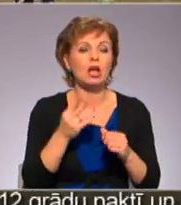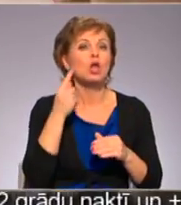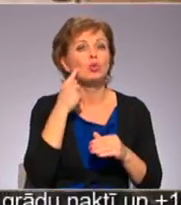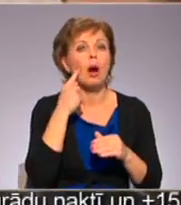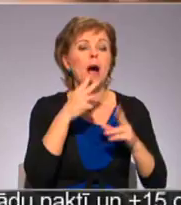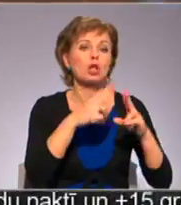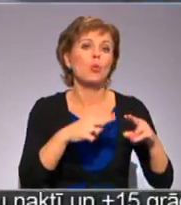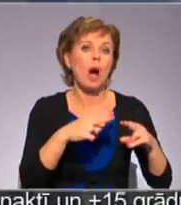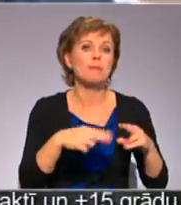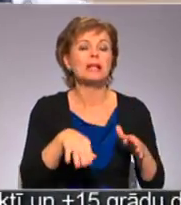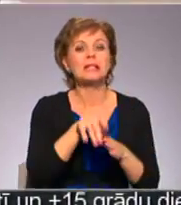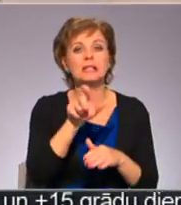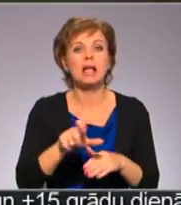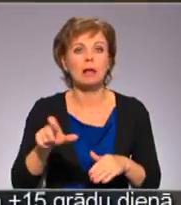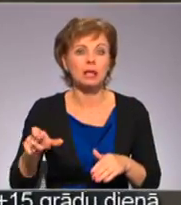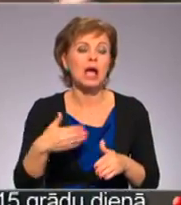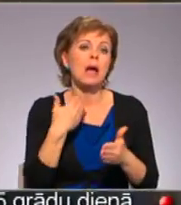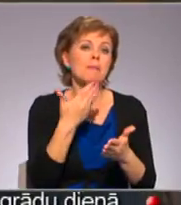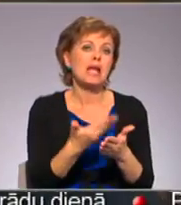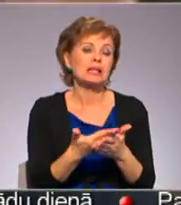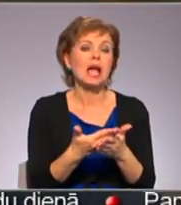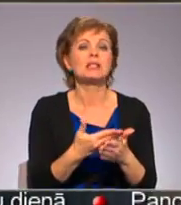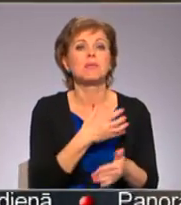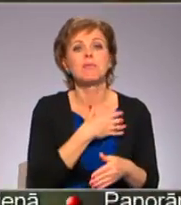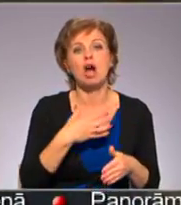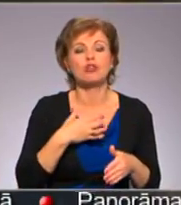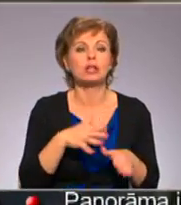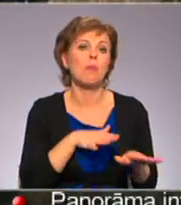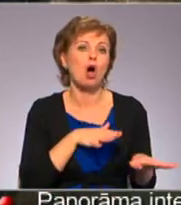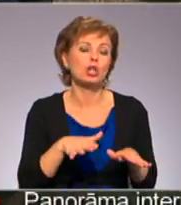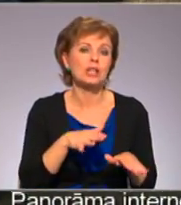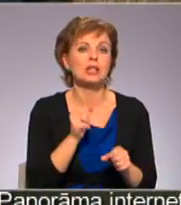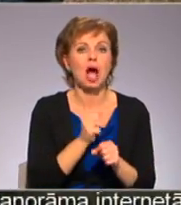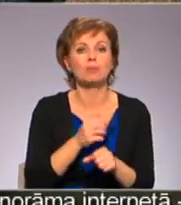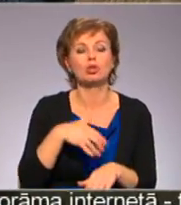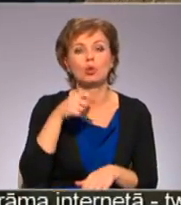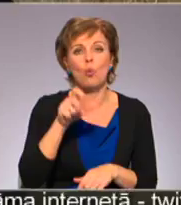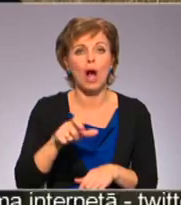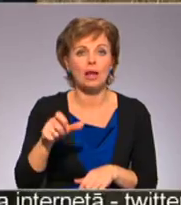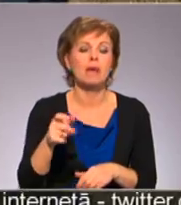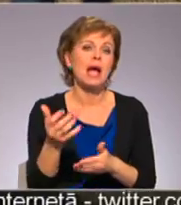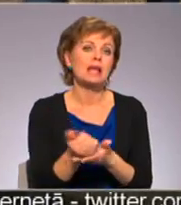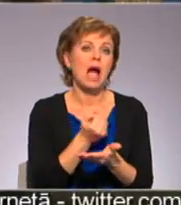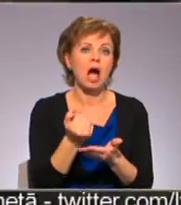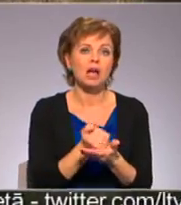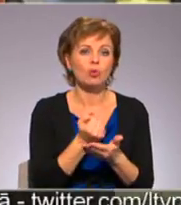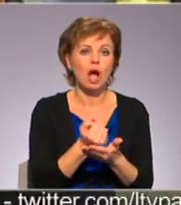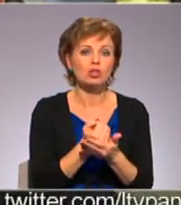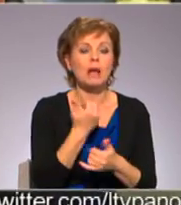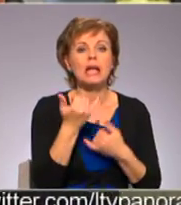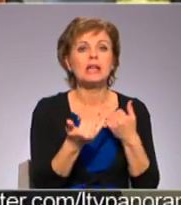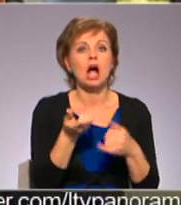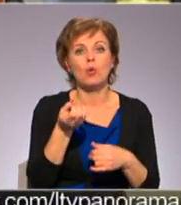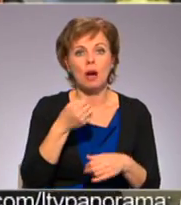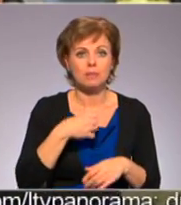dalībnieki. Raivis stāsta, ka pieteicies Valmieras pašvaldības organizētajos darbos skolēniem. Jārauj mezāles ārā. Nu, jākop dārs